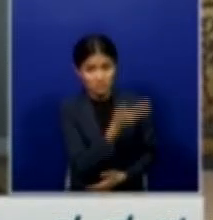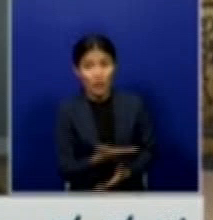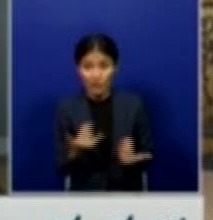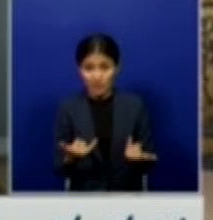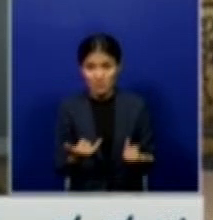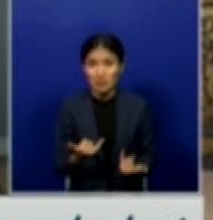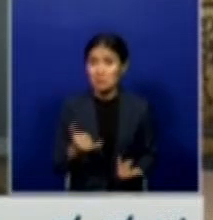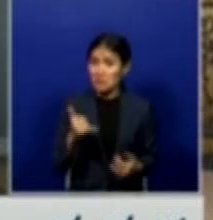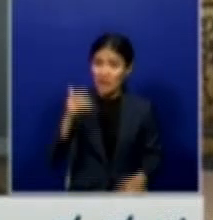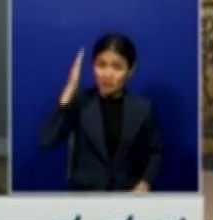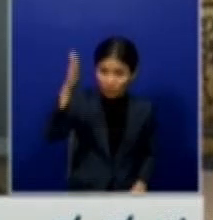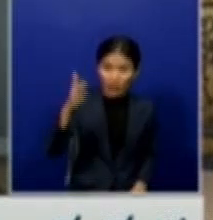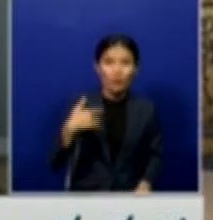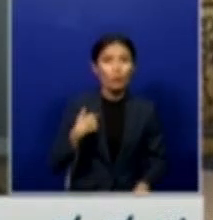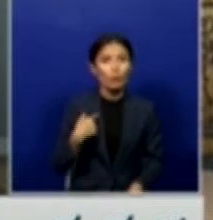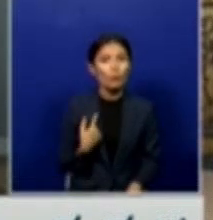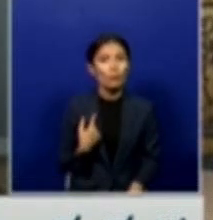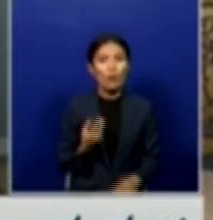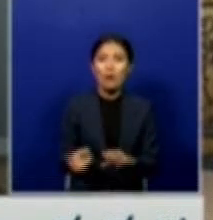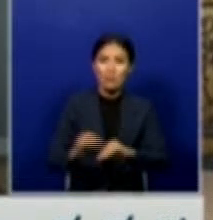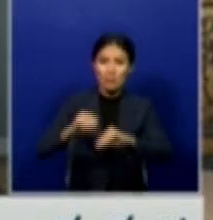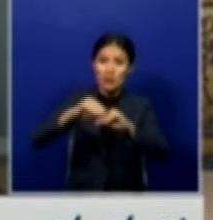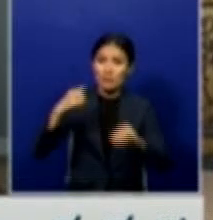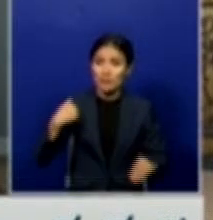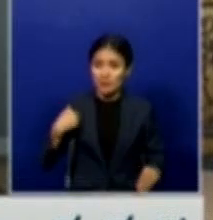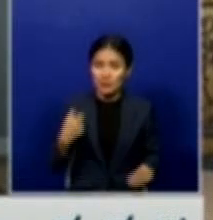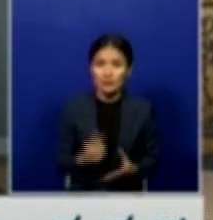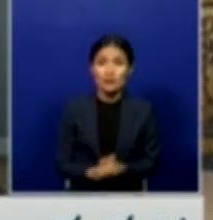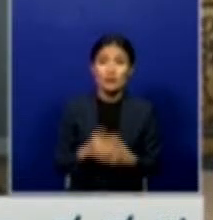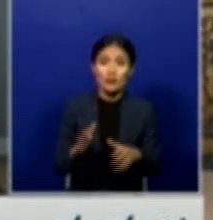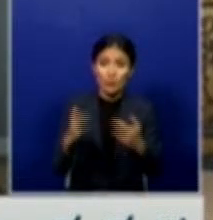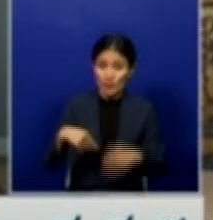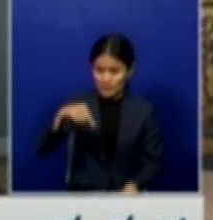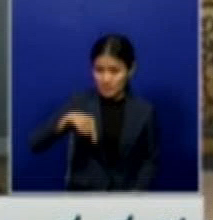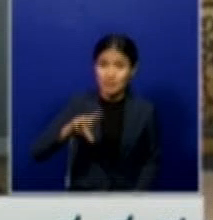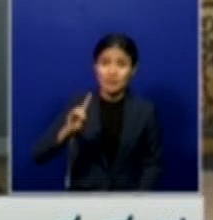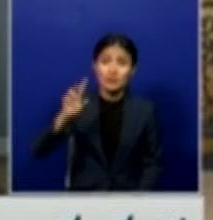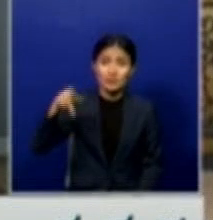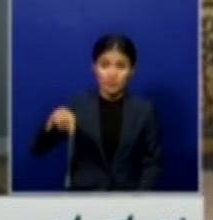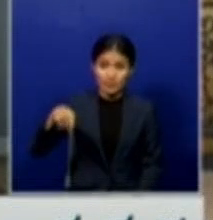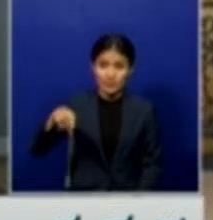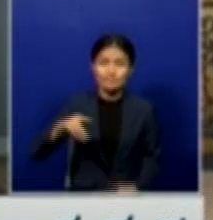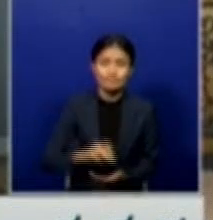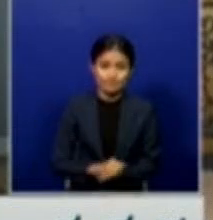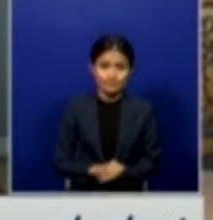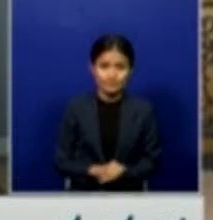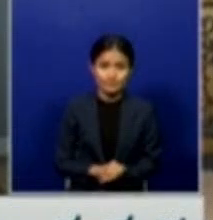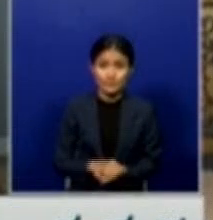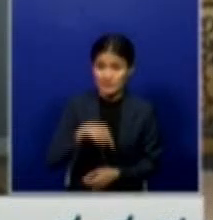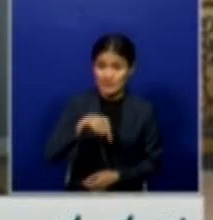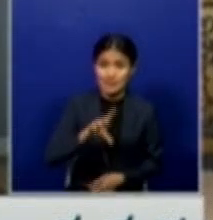พราะยังไม่ได้รวมแต่ที่สำคัญกว่านั้นก็คือเรื่องตัวหารนะครับตัว GDP นะครับ GDP ที่ท่านประเมิน